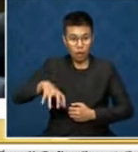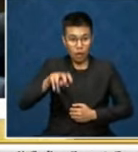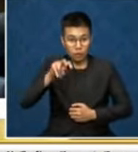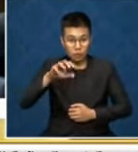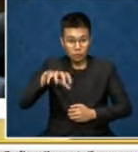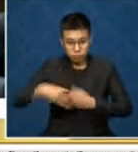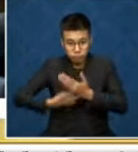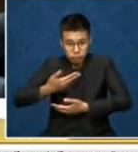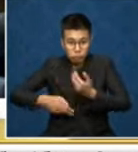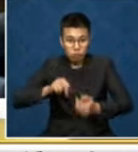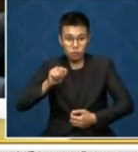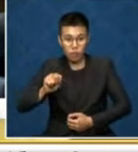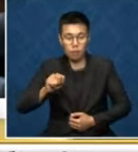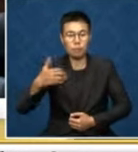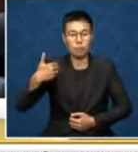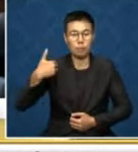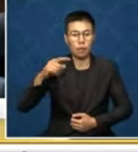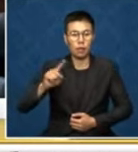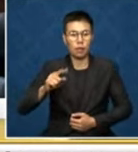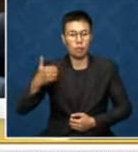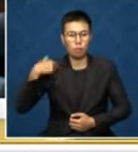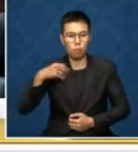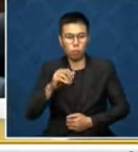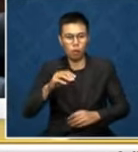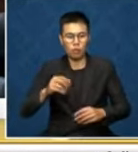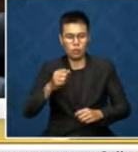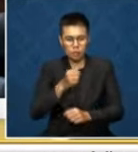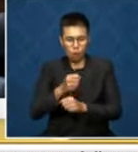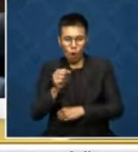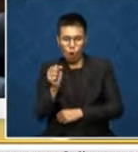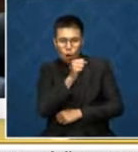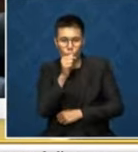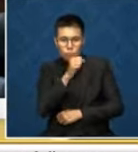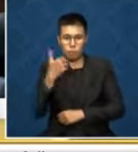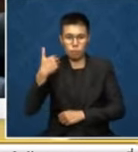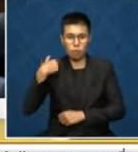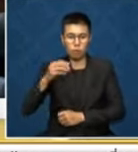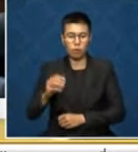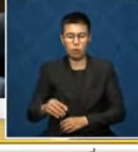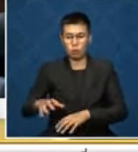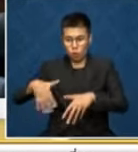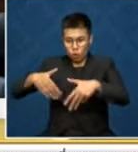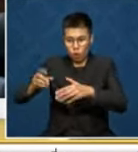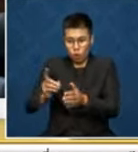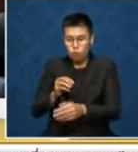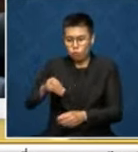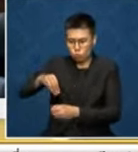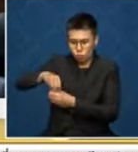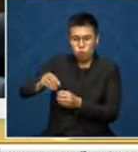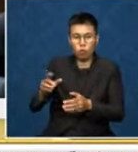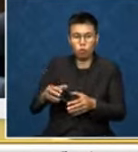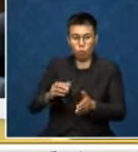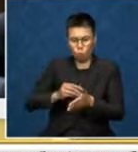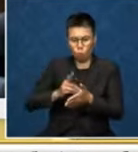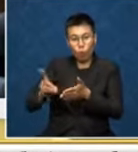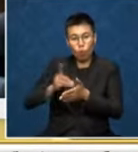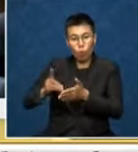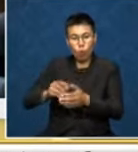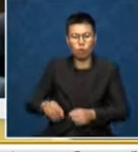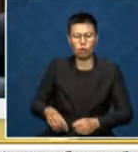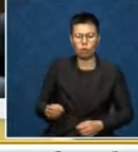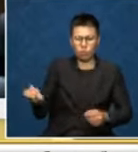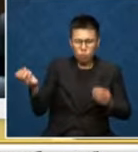ขตธนบุรีมีการจัดคอนเสิร์ตอยู่บ่อยครั้งครับชาวบ้านคอนโดอยู่แถวนั้นก็ได้ร้องเรียนมาว่าเสียงดังมากน